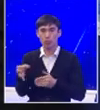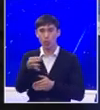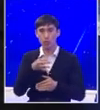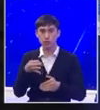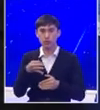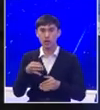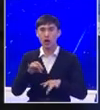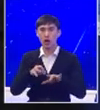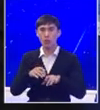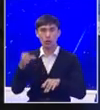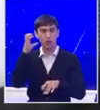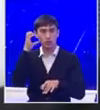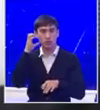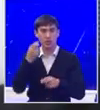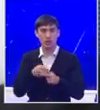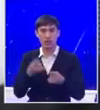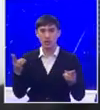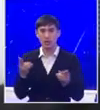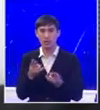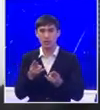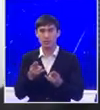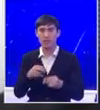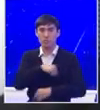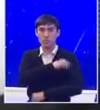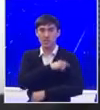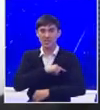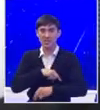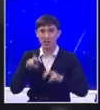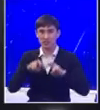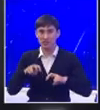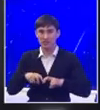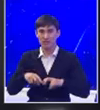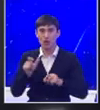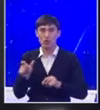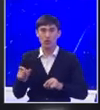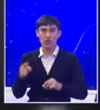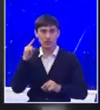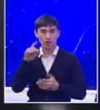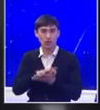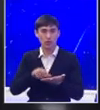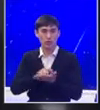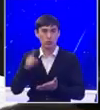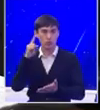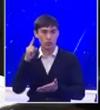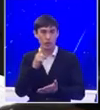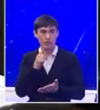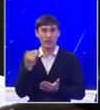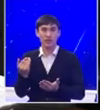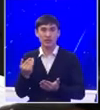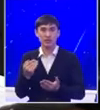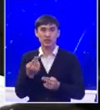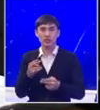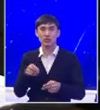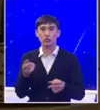аппарата компьютерной аудиометрии, который необходим для медицинского обследования людей с нарушениями слуха, а также строительство пандусов. С этим